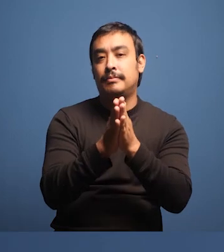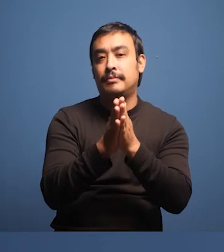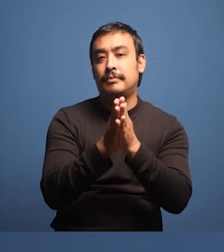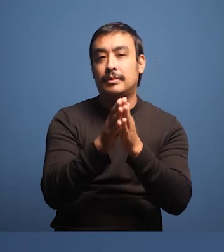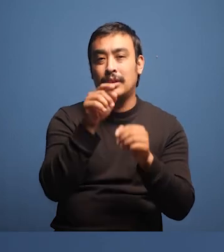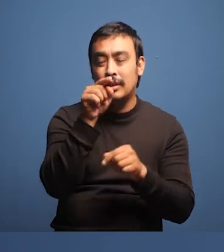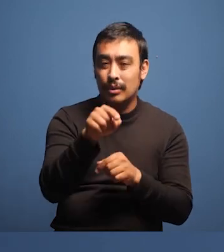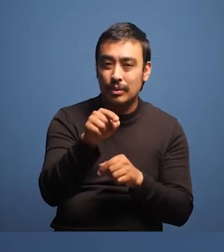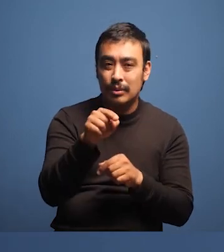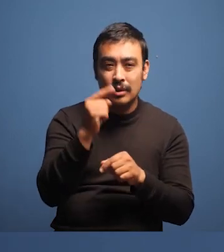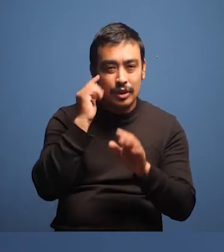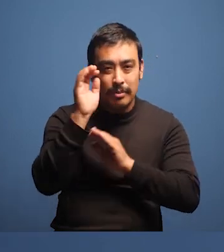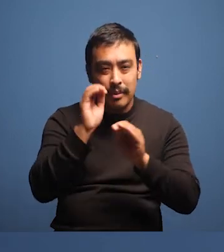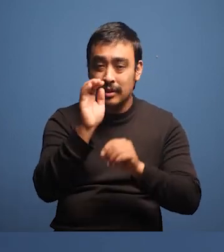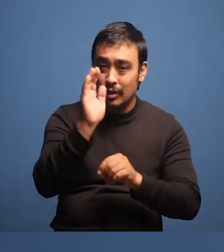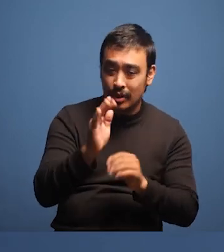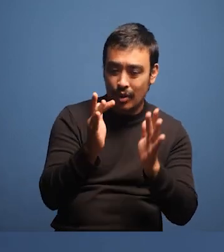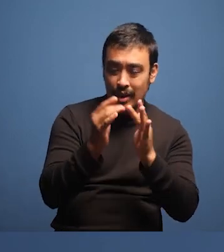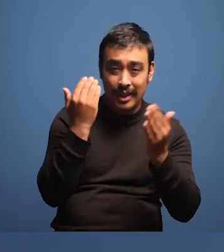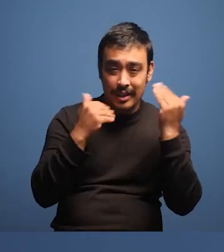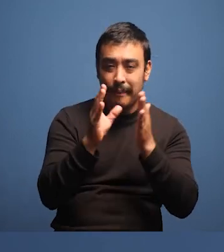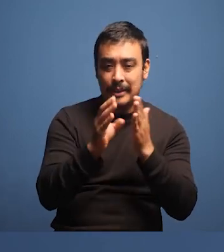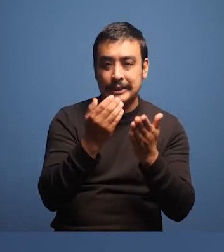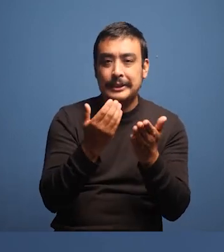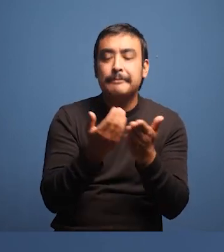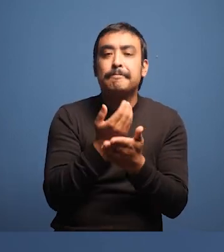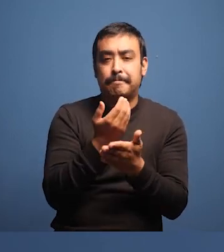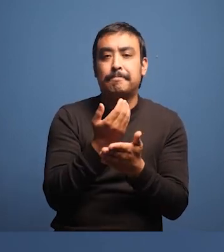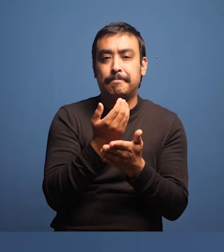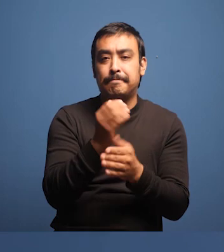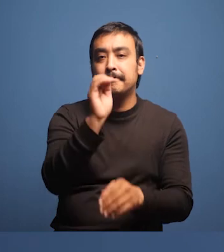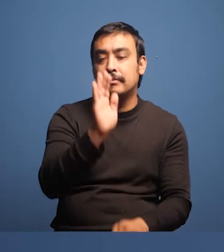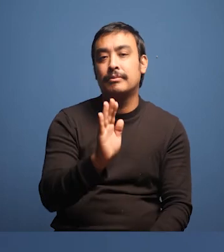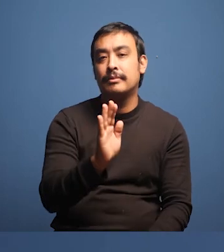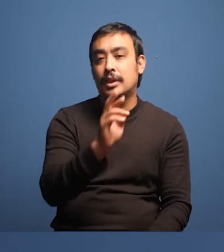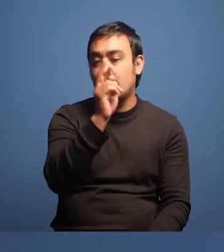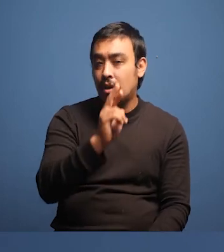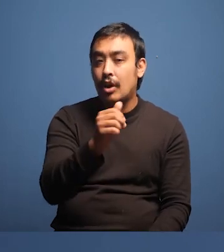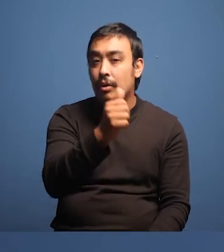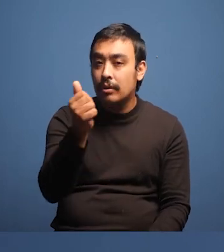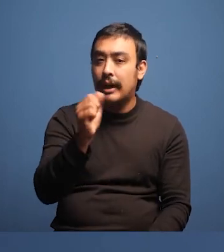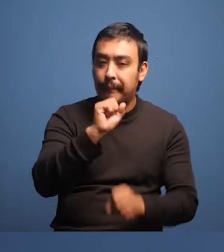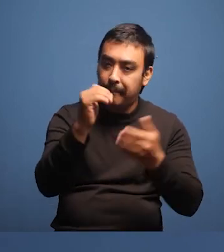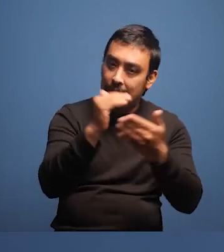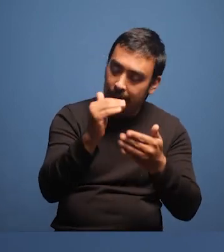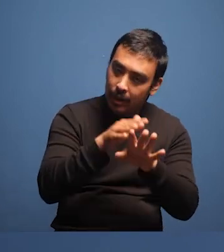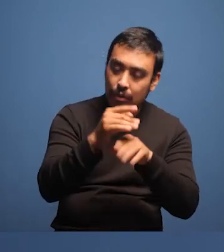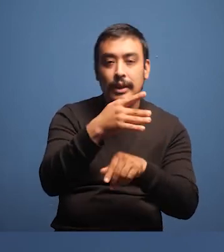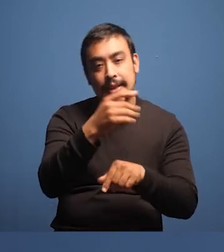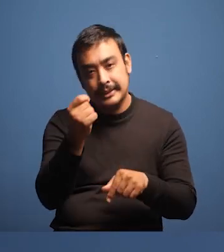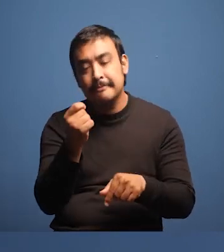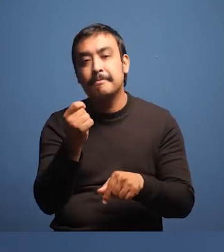यस्तो सम्भावित हुन सक्ने अनलाइन ह्यारेसमेन्टबाट चाहिँ बच्न सक्नुहुन्छ र अन्य आफ्नो बालबालिकाहरुको लागि